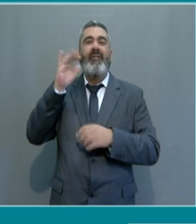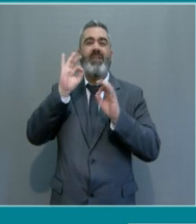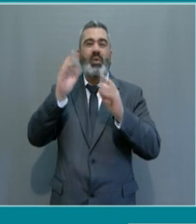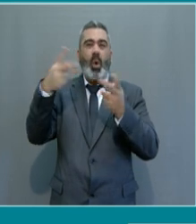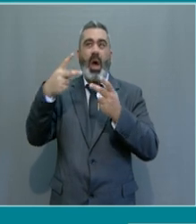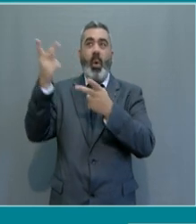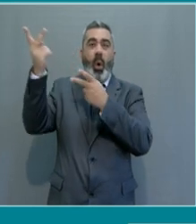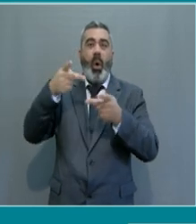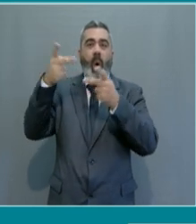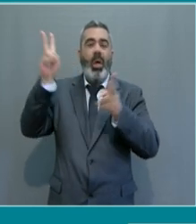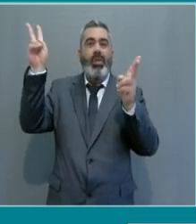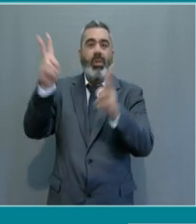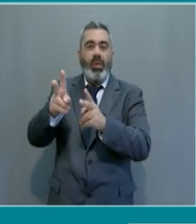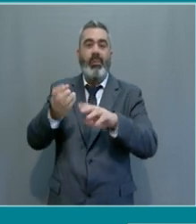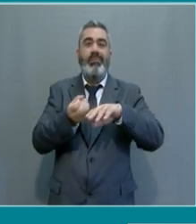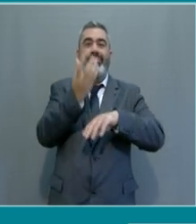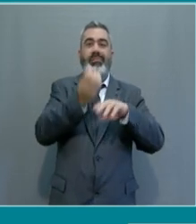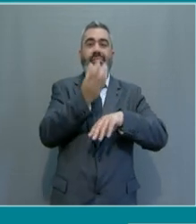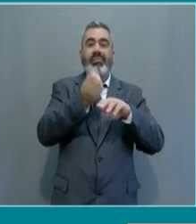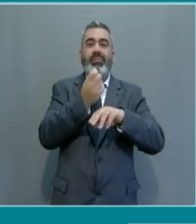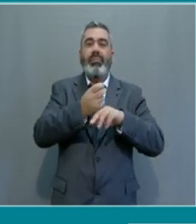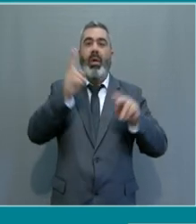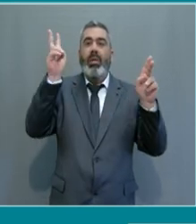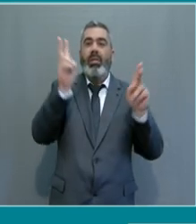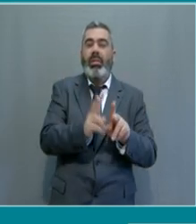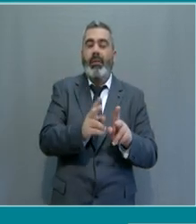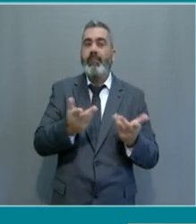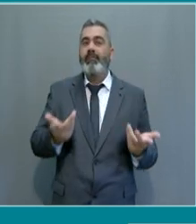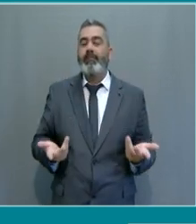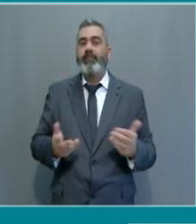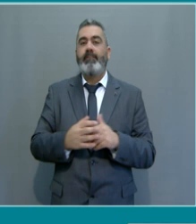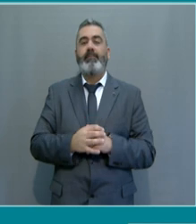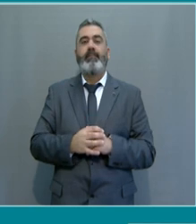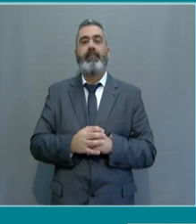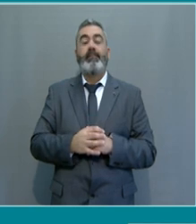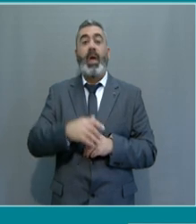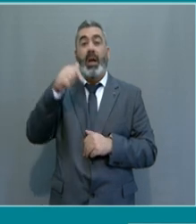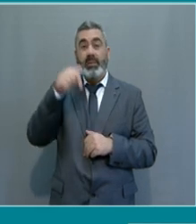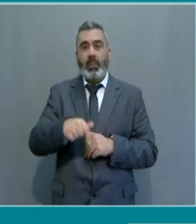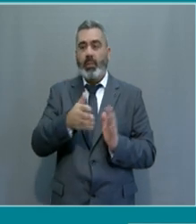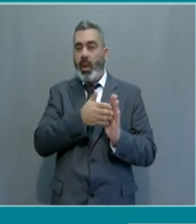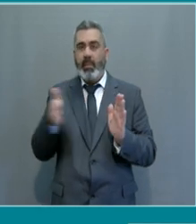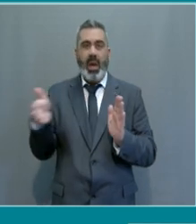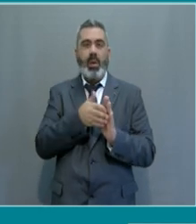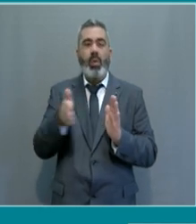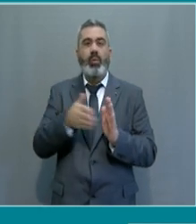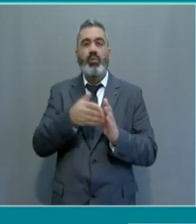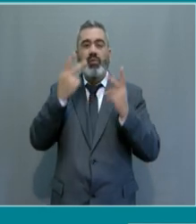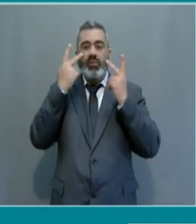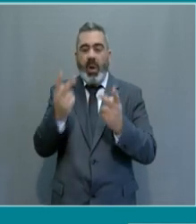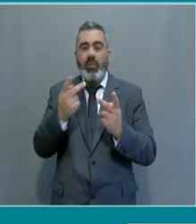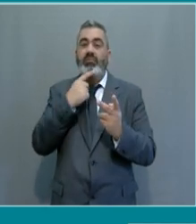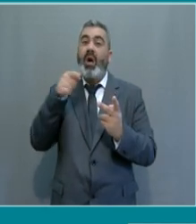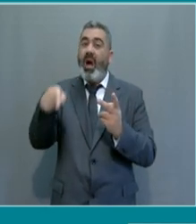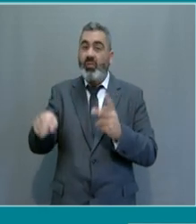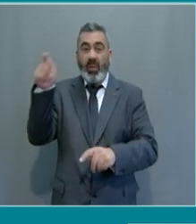και κόστος εκπομπών ρήπων. Νομίζω ότι τη σημερινή εποχή και με αυτά τα οποία βλέπουμε είναι κάτι